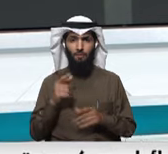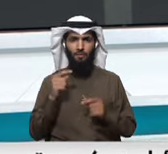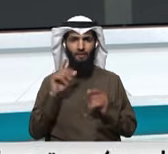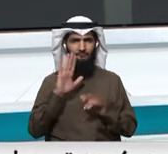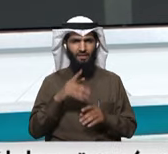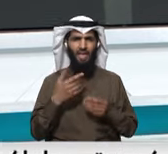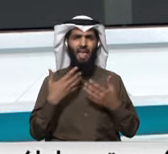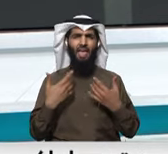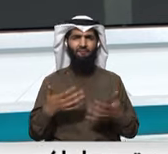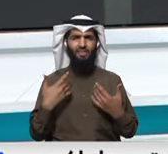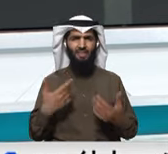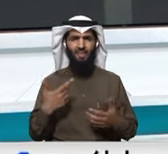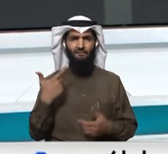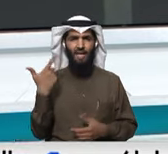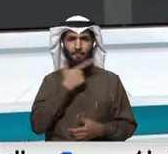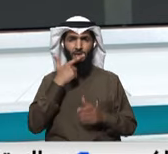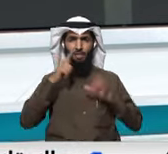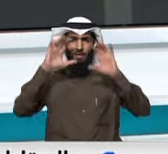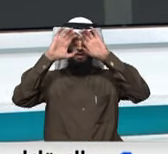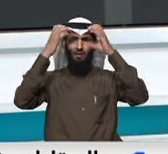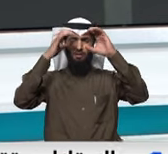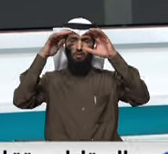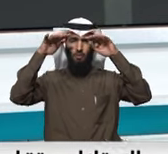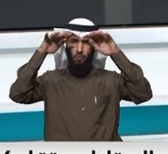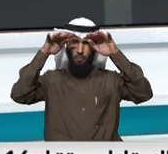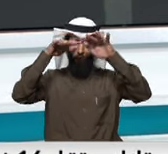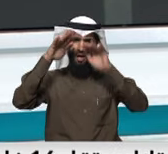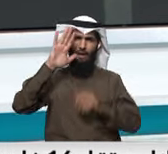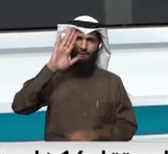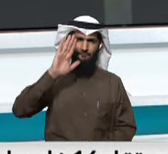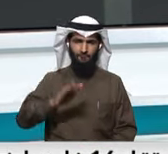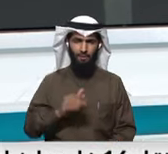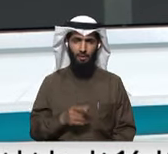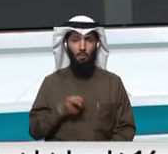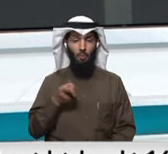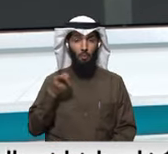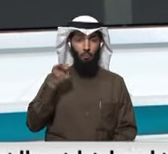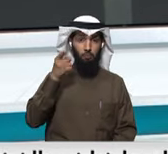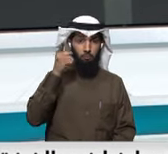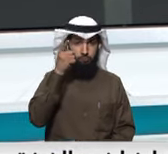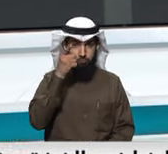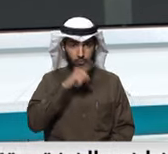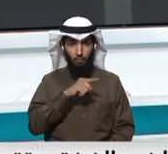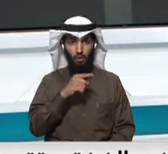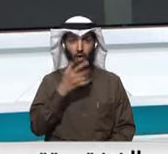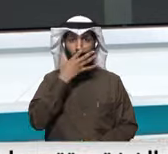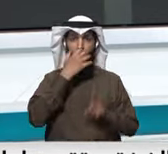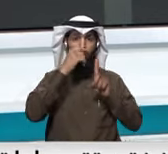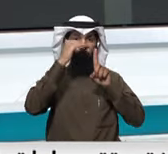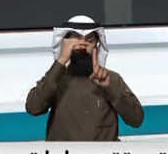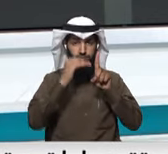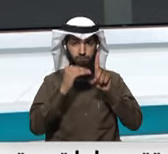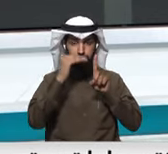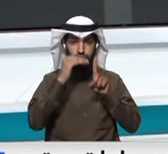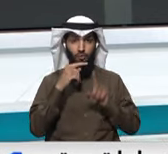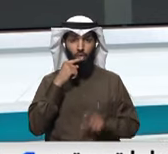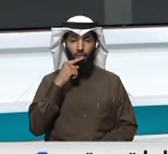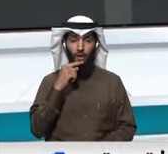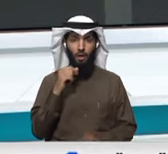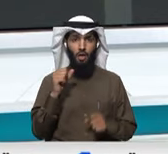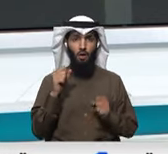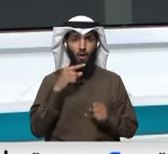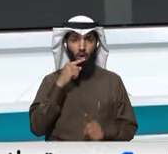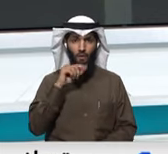بسيط للسحب لكن فرص الامطار خلال ساعات النهار الاولى تبدا بالتراجع تدريجيا 24 العظمى والصغره 19 درجه